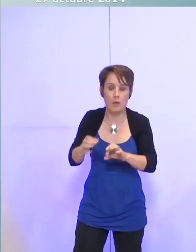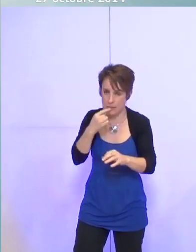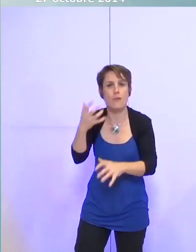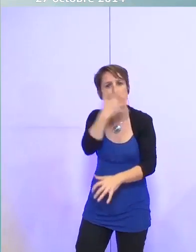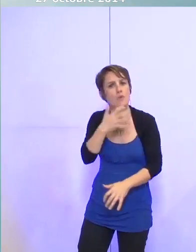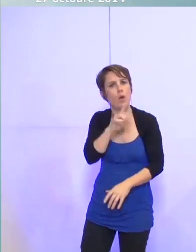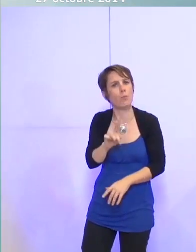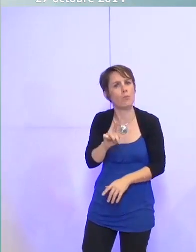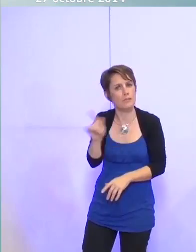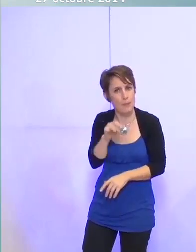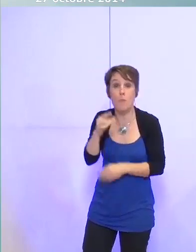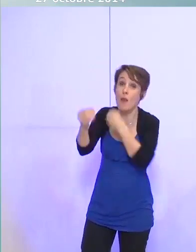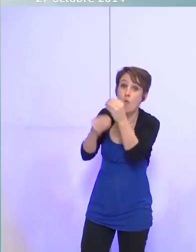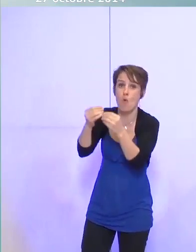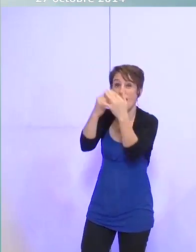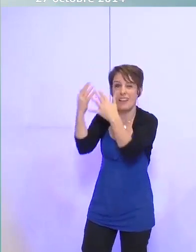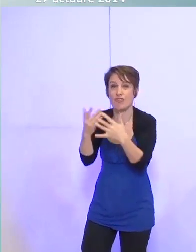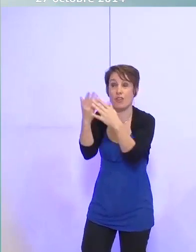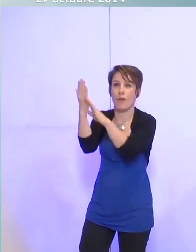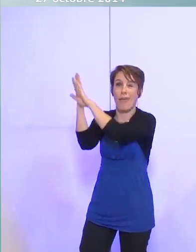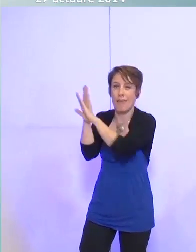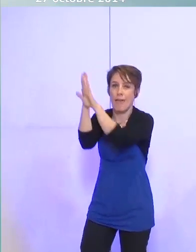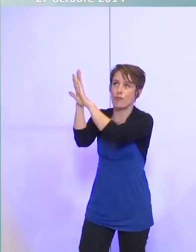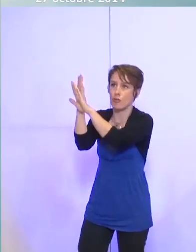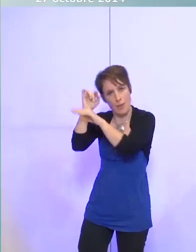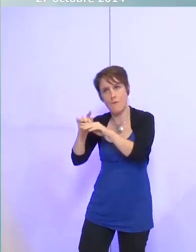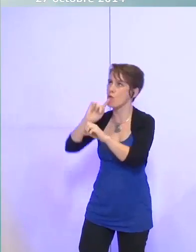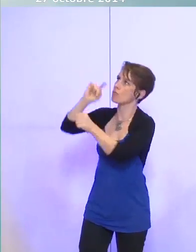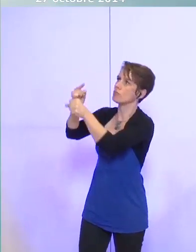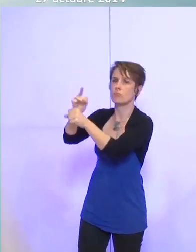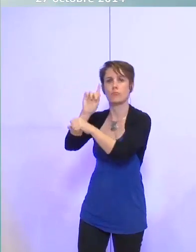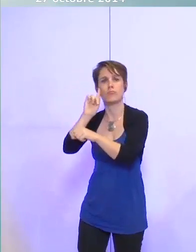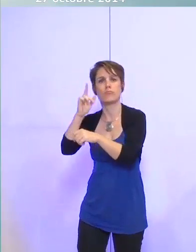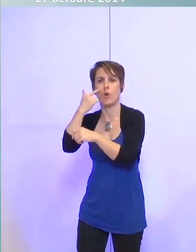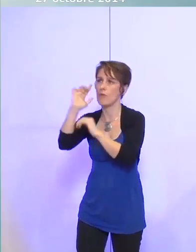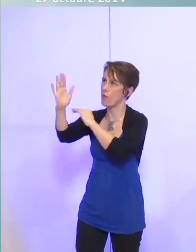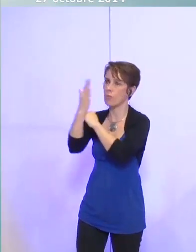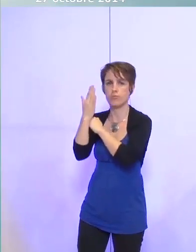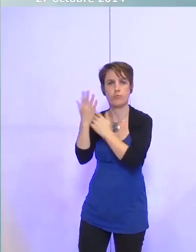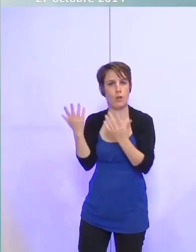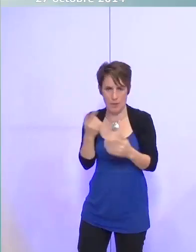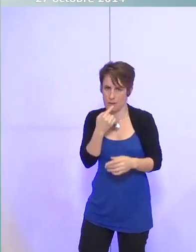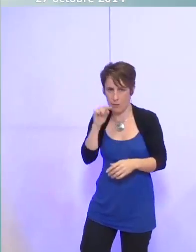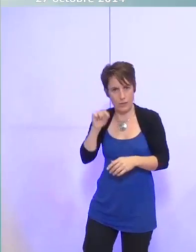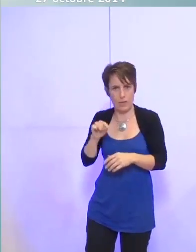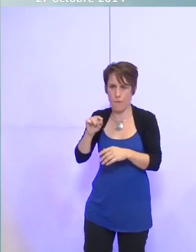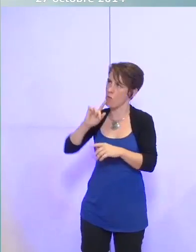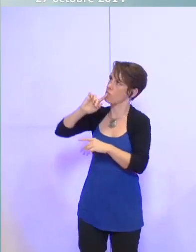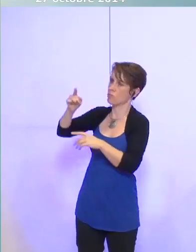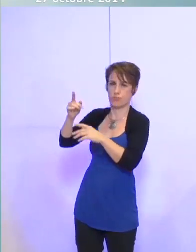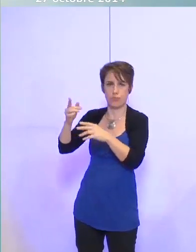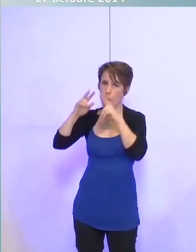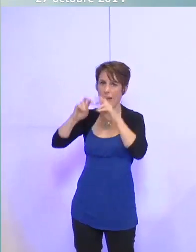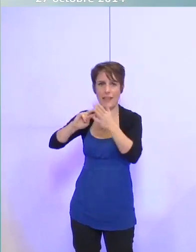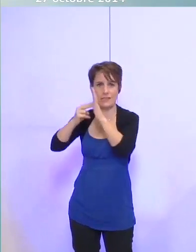cachent des chiffres, et il faut qu'on le sache. Mais je crois que ce serait bien plus pertinent d'avoir une réponse argumentée par cette analyse technique.